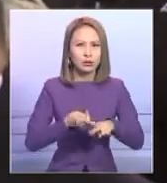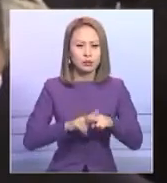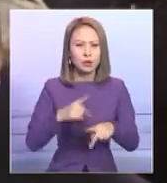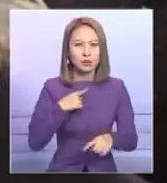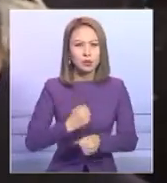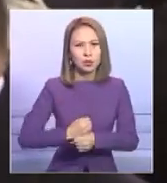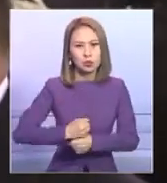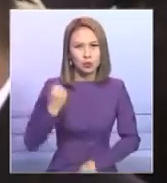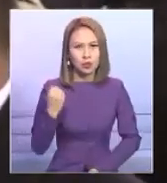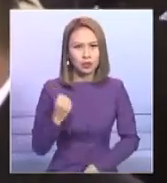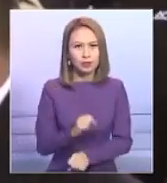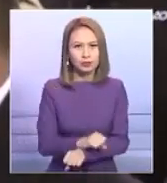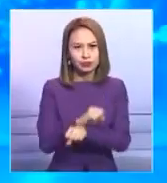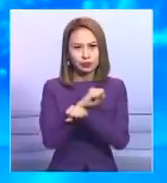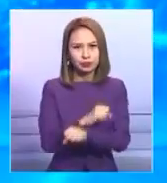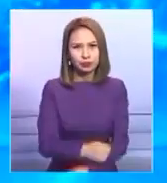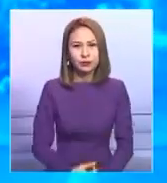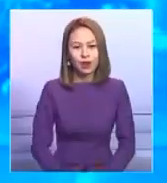катаң айыптайбыз.